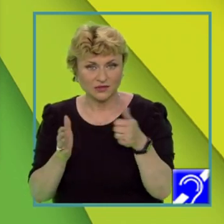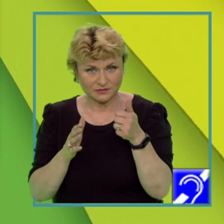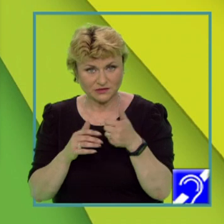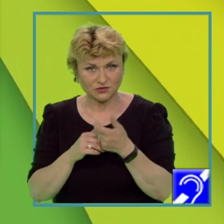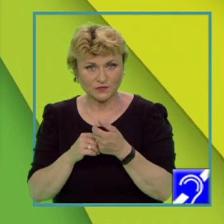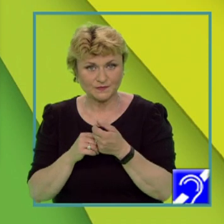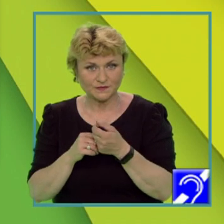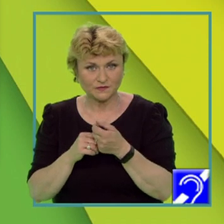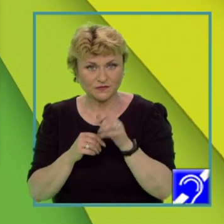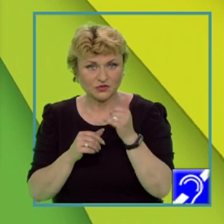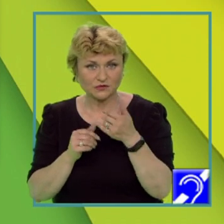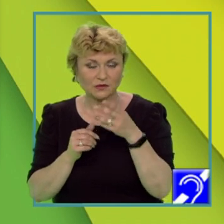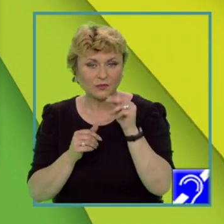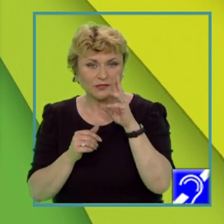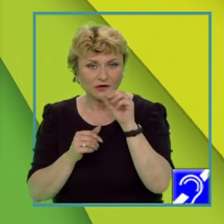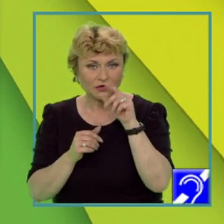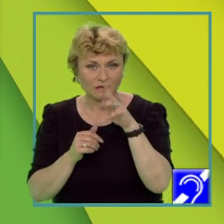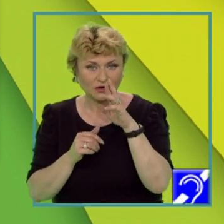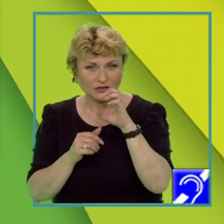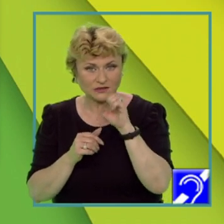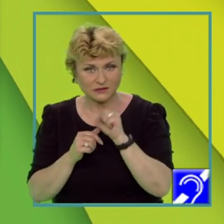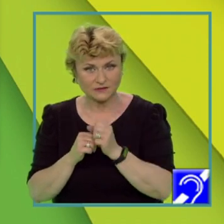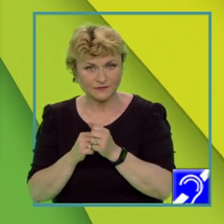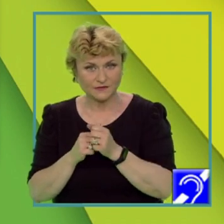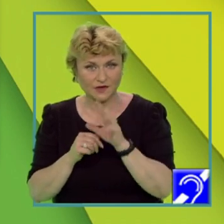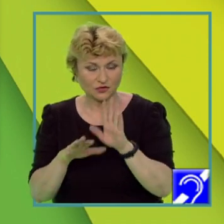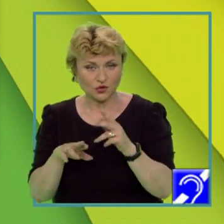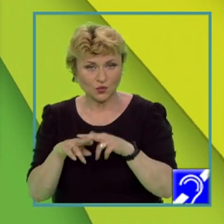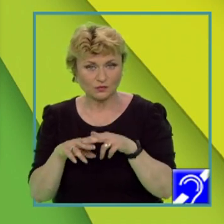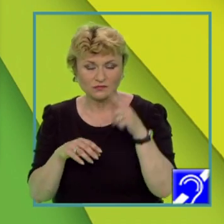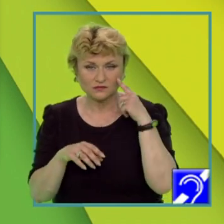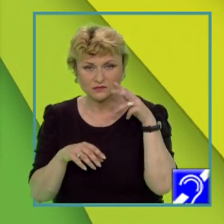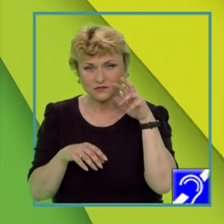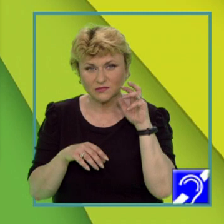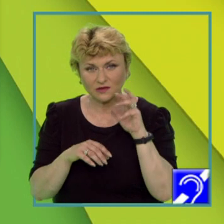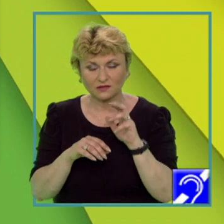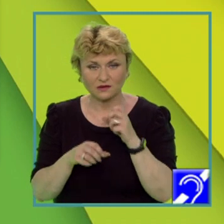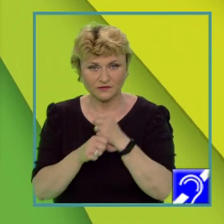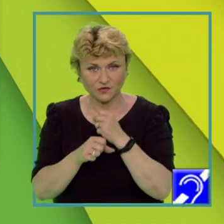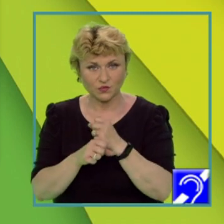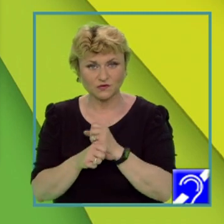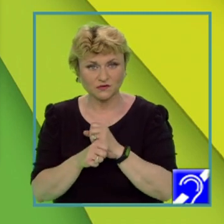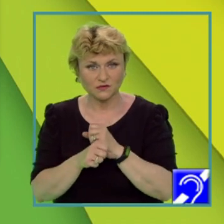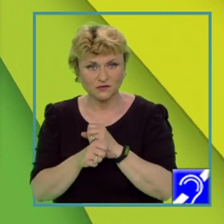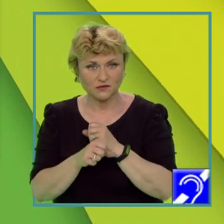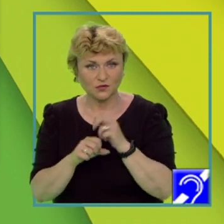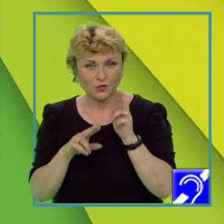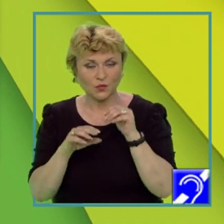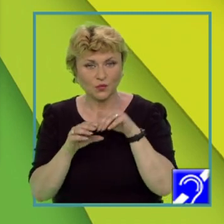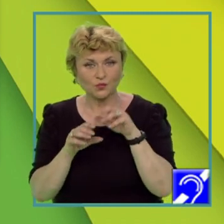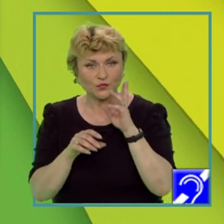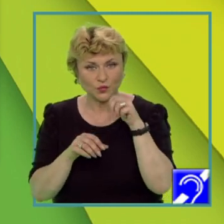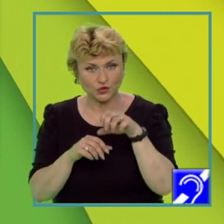consecutivi ai unei progresii geometrice așa cum am mai amintit și intru în exercițiul anterior un șir ban